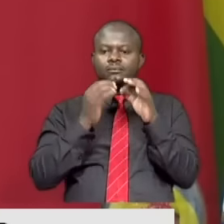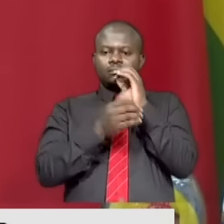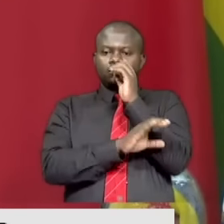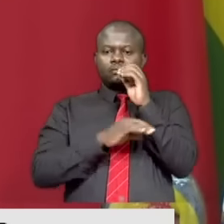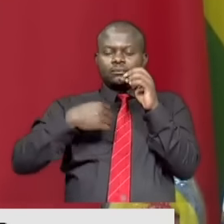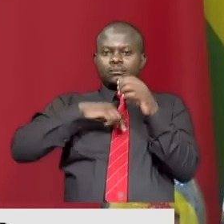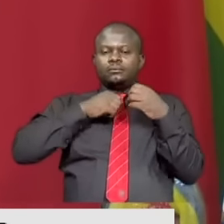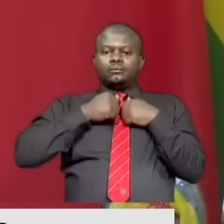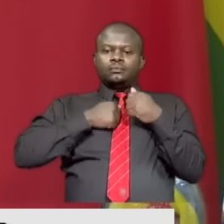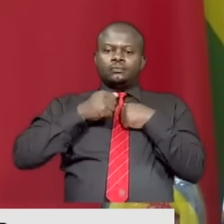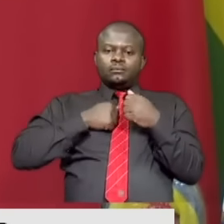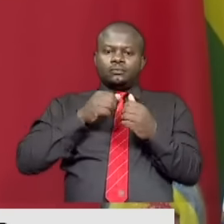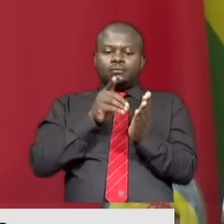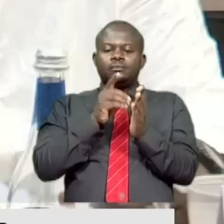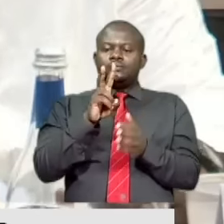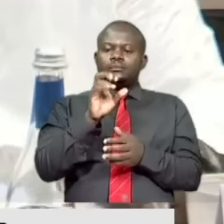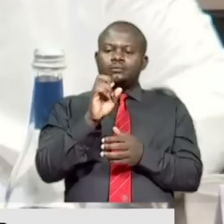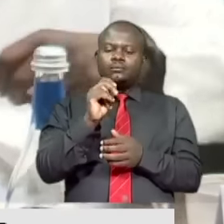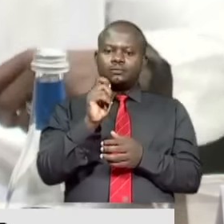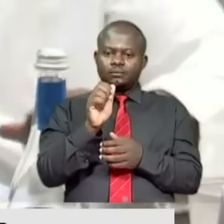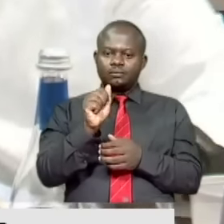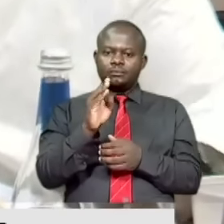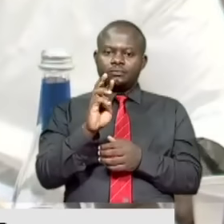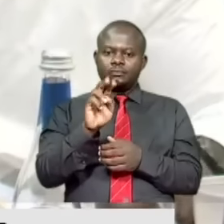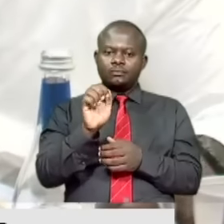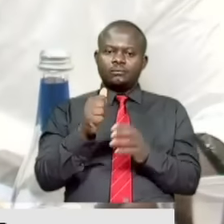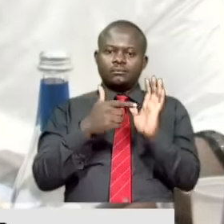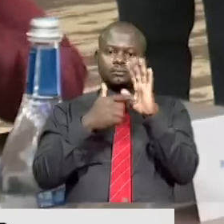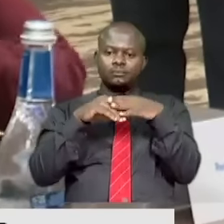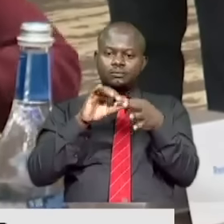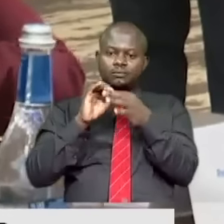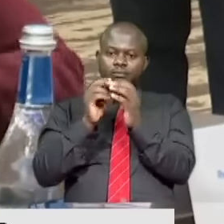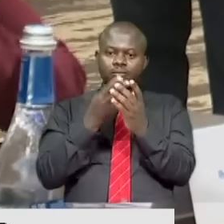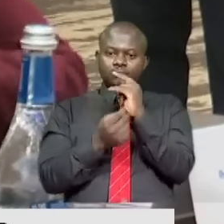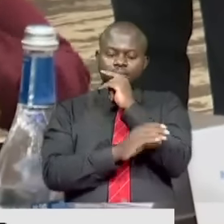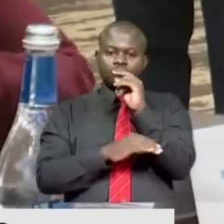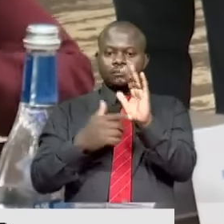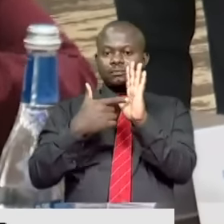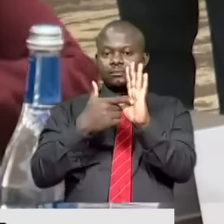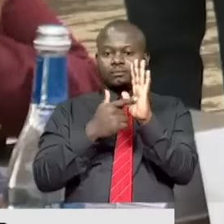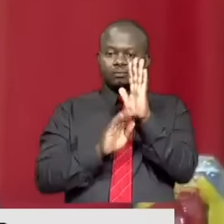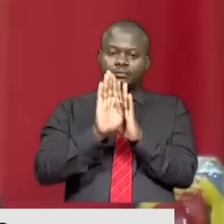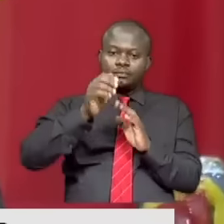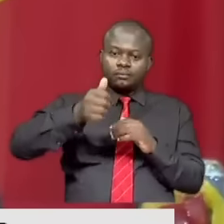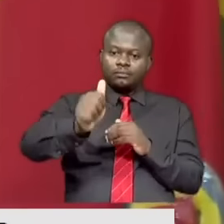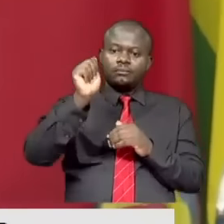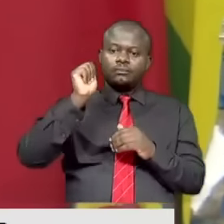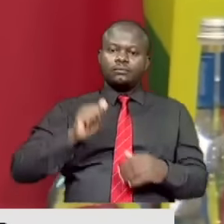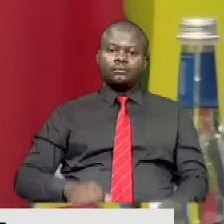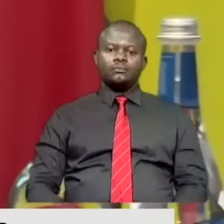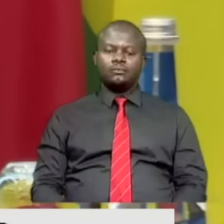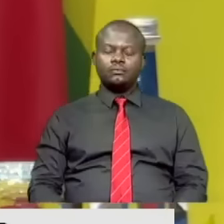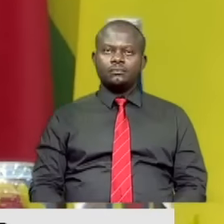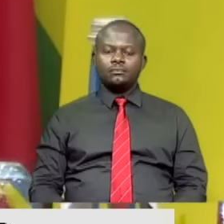n'Amahanga n'Ubutwererane w'u Rwanda, Dr. Vincent Biruta, yagaragaje ko gufatanya kw'ibihugu byombi bishimangira iterambere ryabyo. Le Rwanda et le